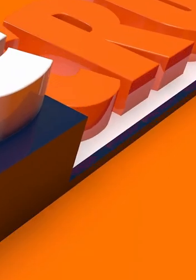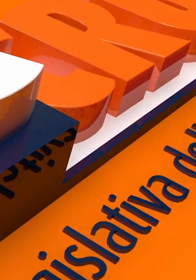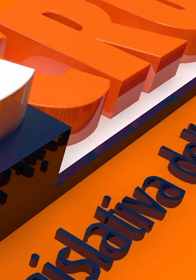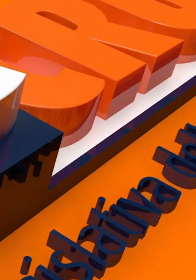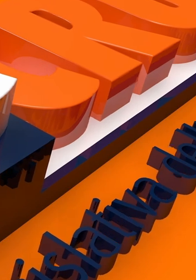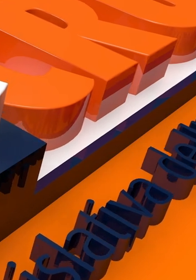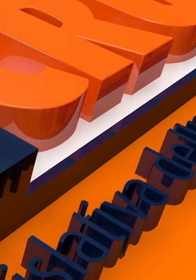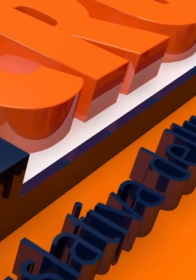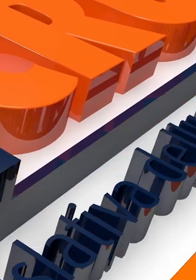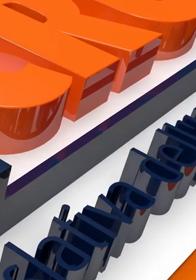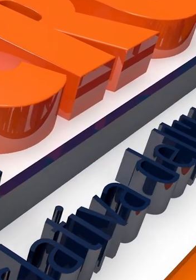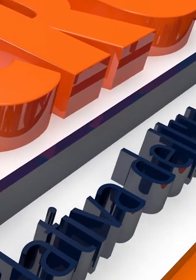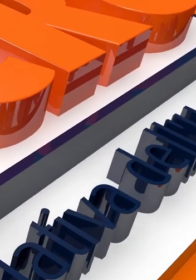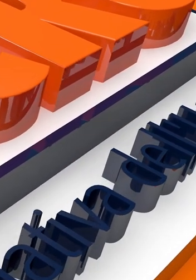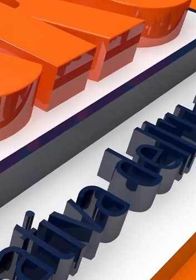Musica